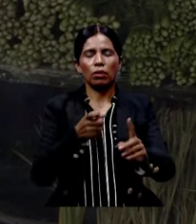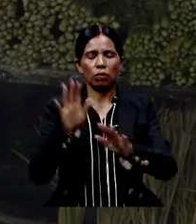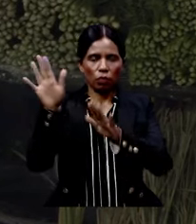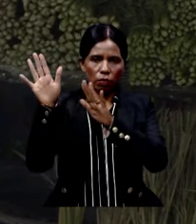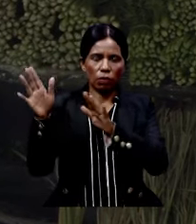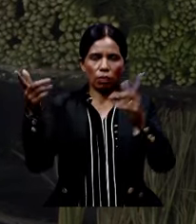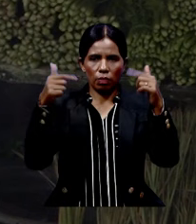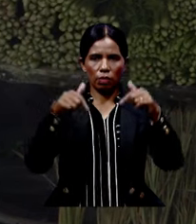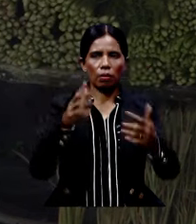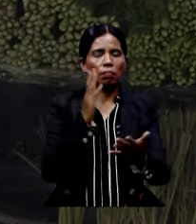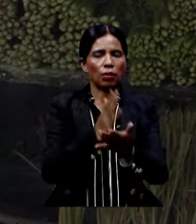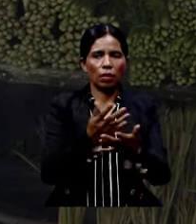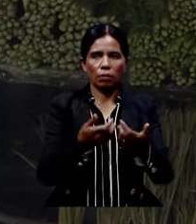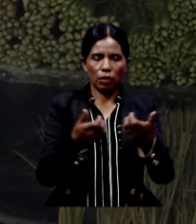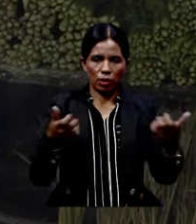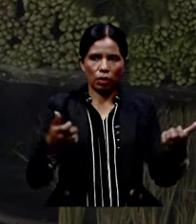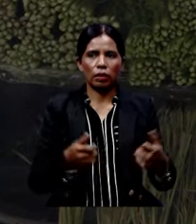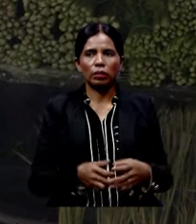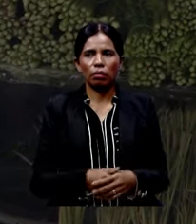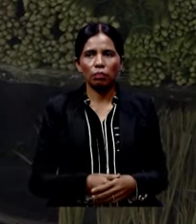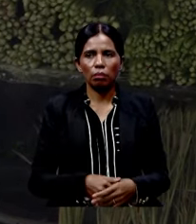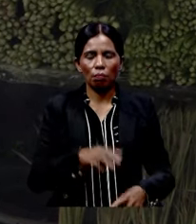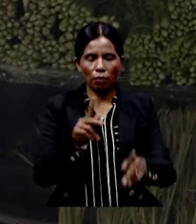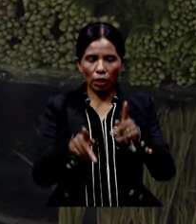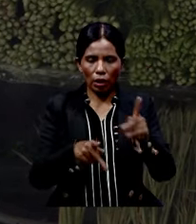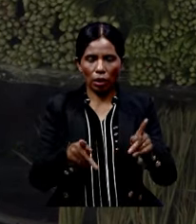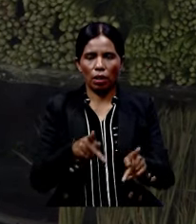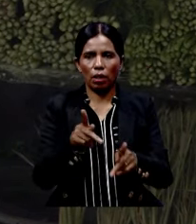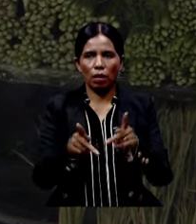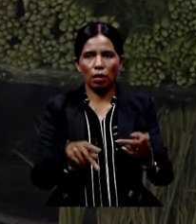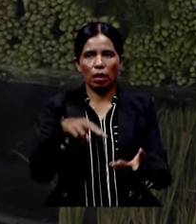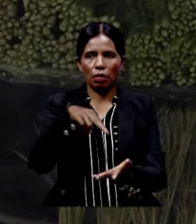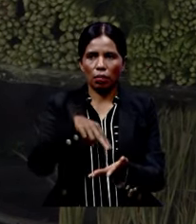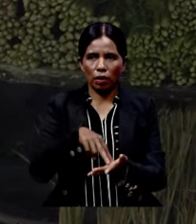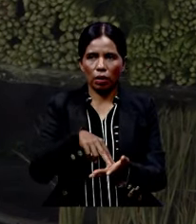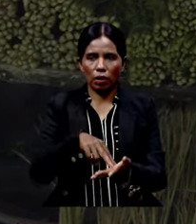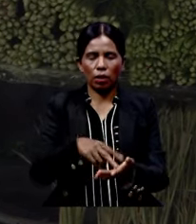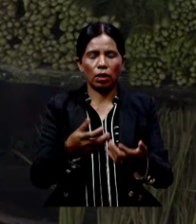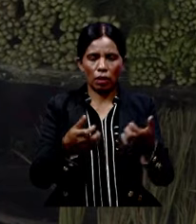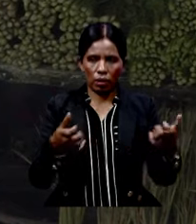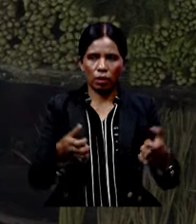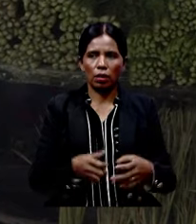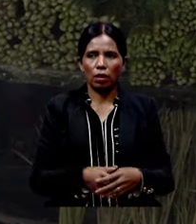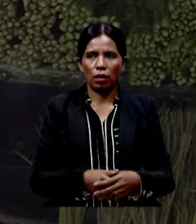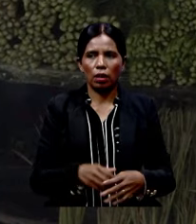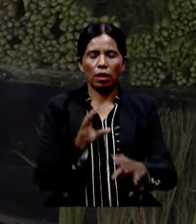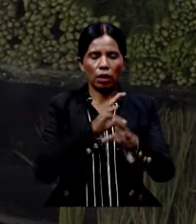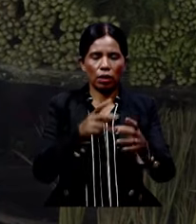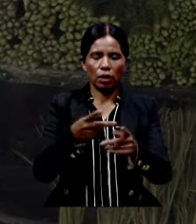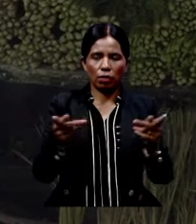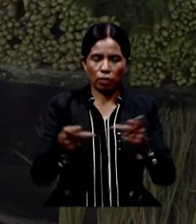be paramos ketak ema mai be hansa hamri ke ai mahru mos ne ketak kareta ne fatin